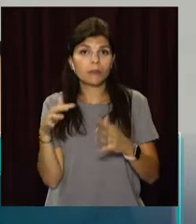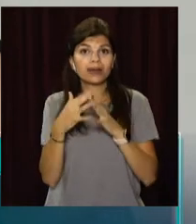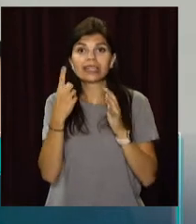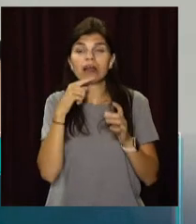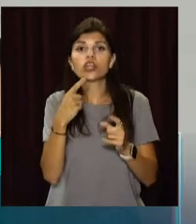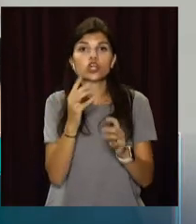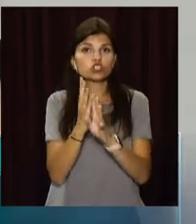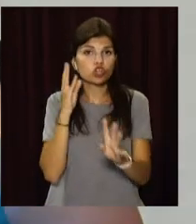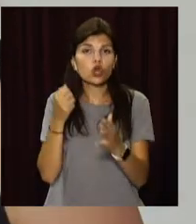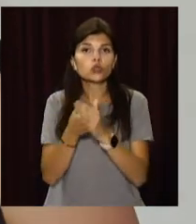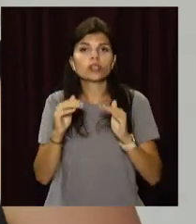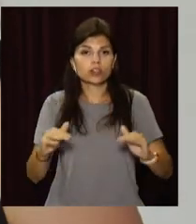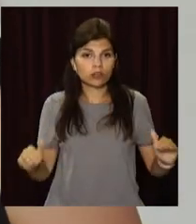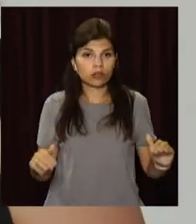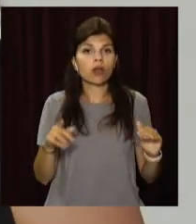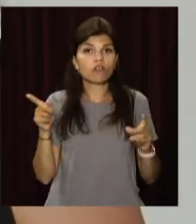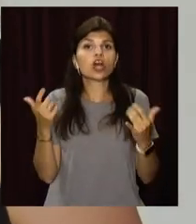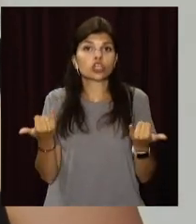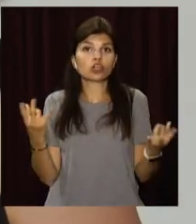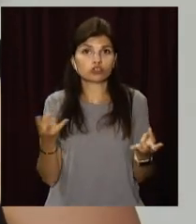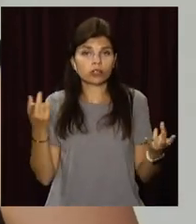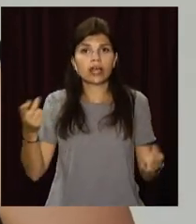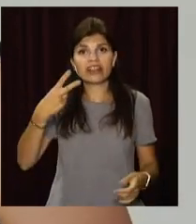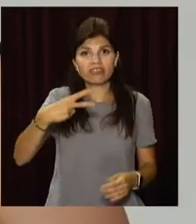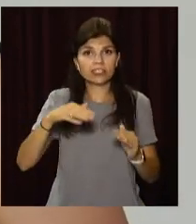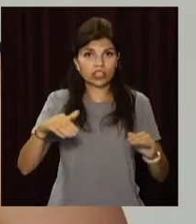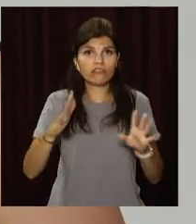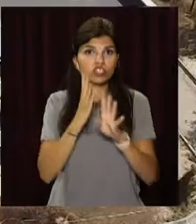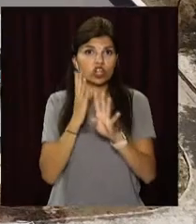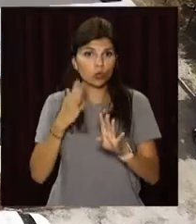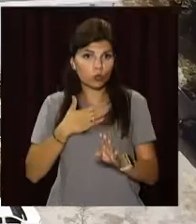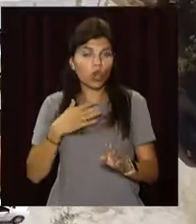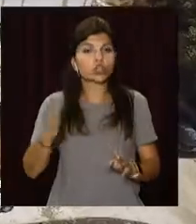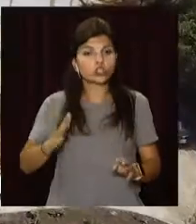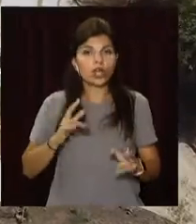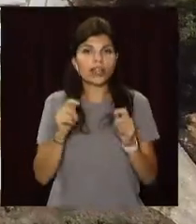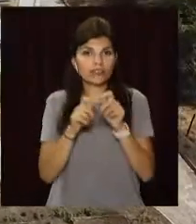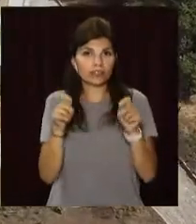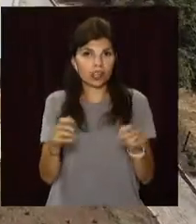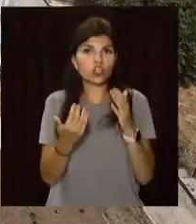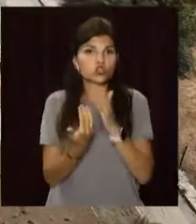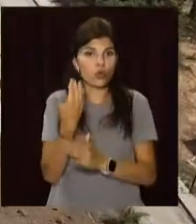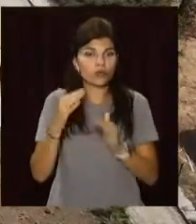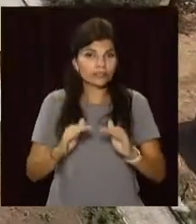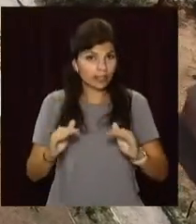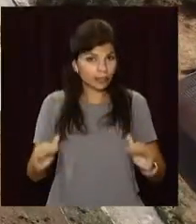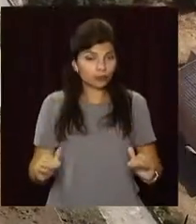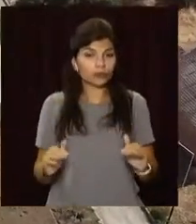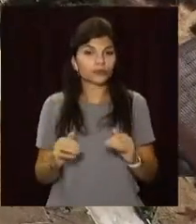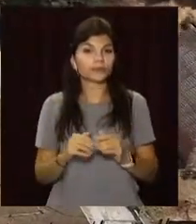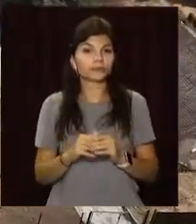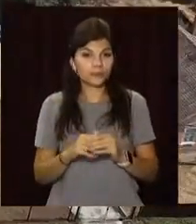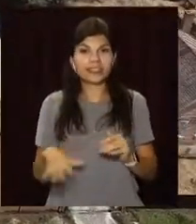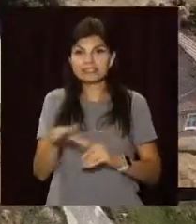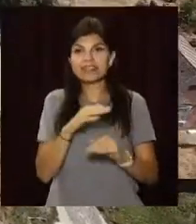була черга до дитячого садочку. Вона зараз існує, 20 дітей черзі у нас. Чекаємо на відкриття нового дитячого садочку.